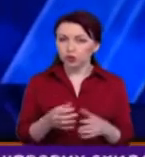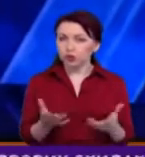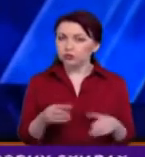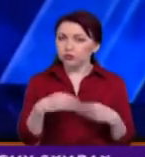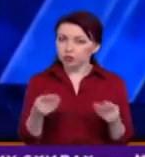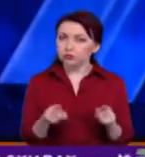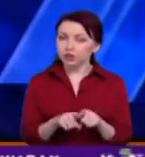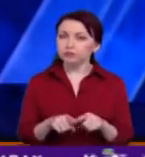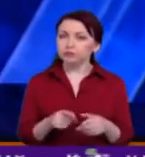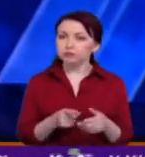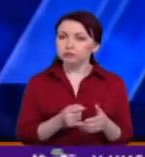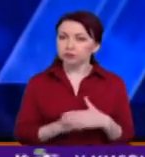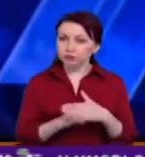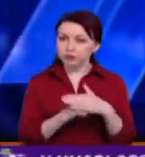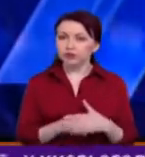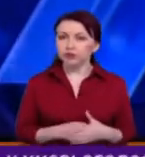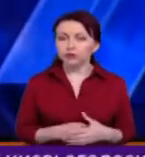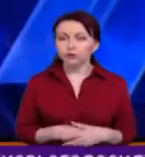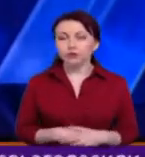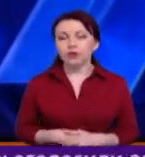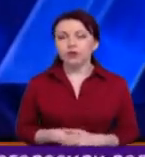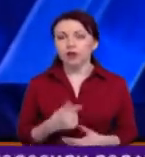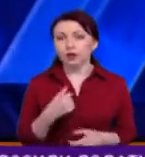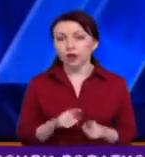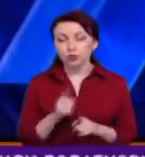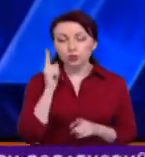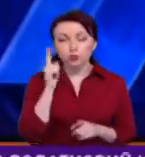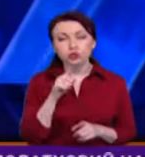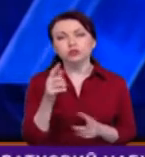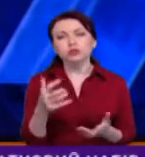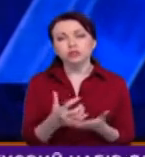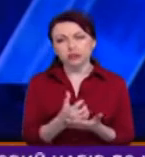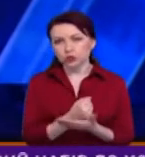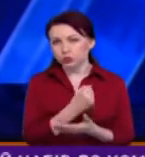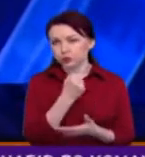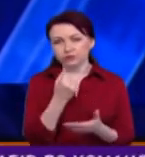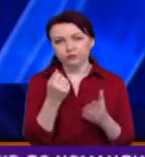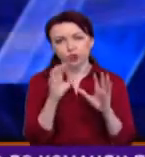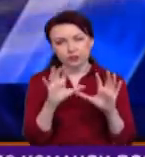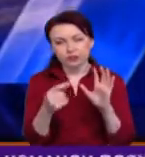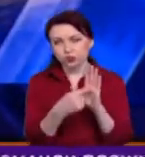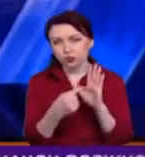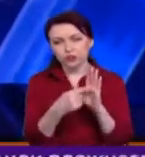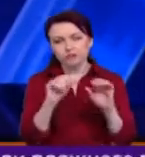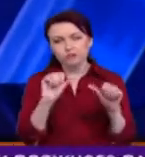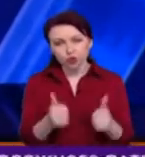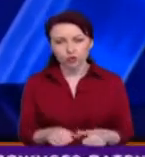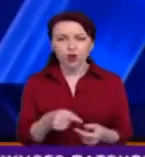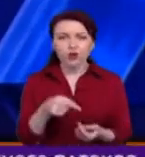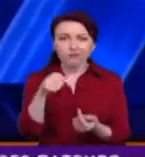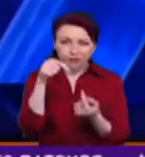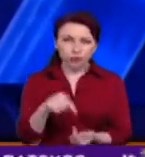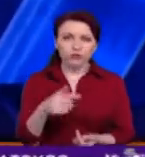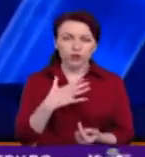такі підстави, тому що вони самі є конституціоналістами. І я так думаю, що вони знайдуть абсолютно в Конституції визначену форму відповідності до